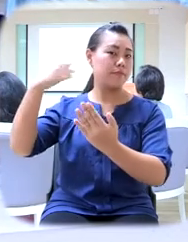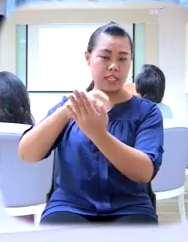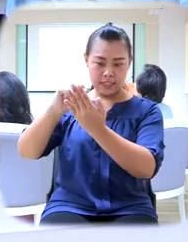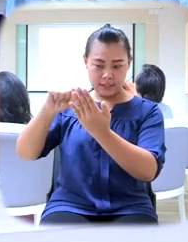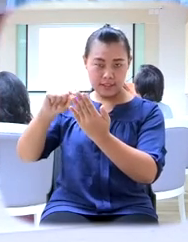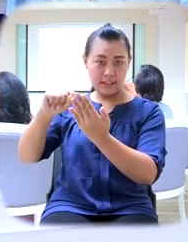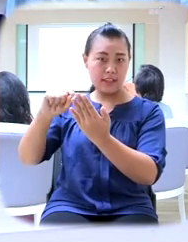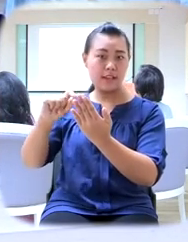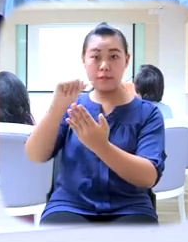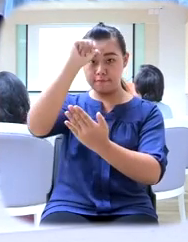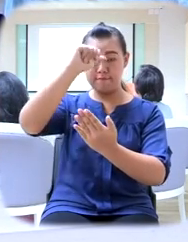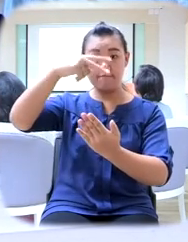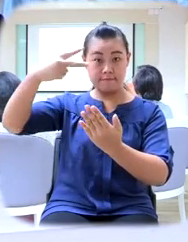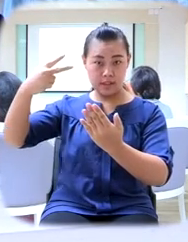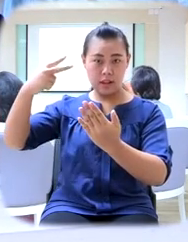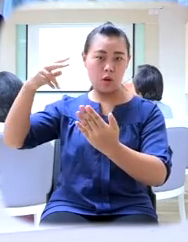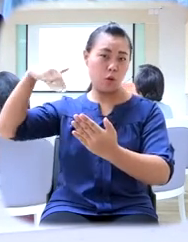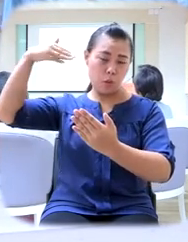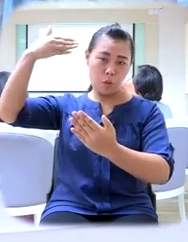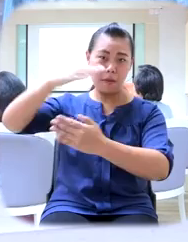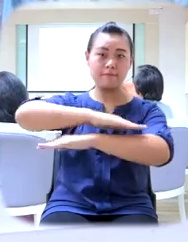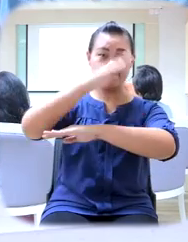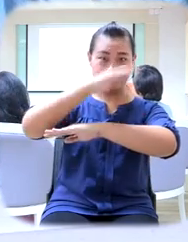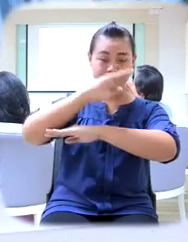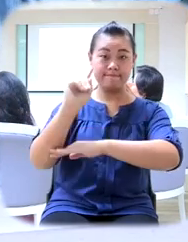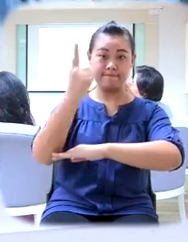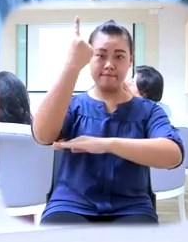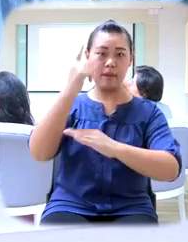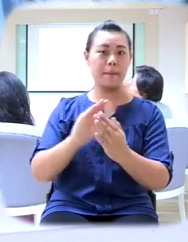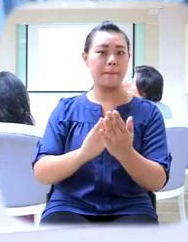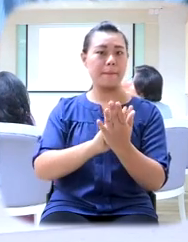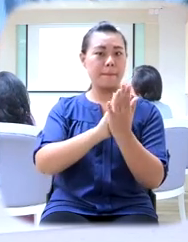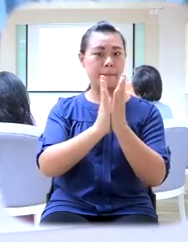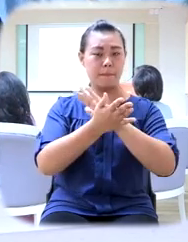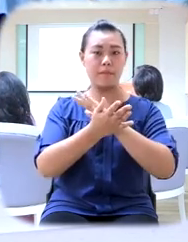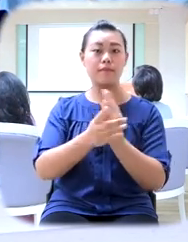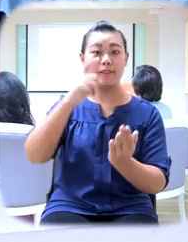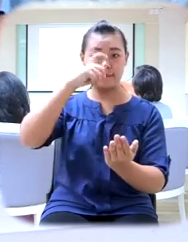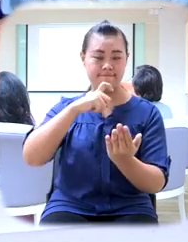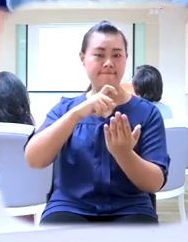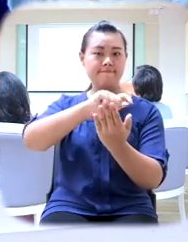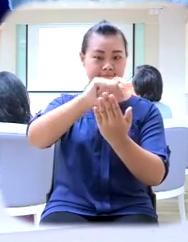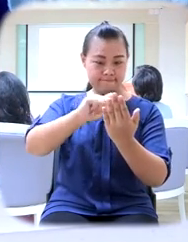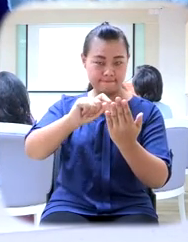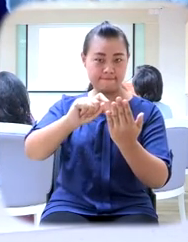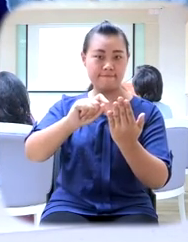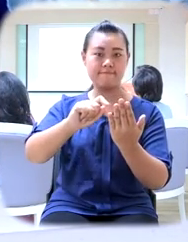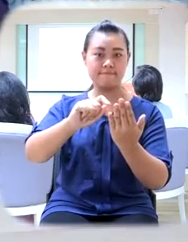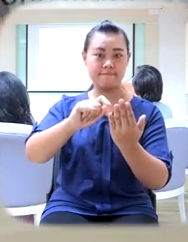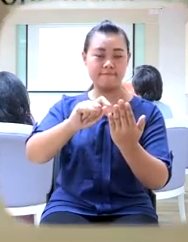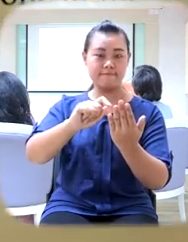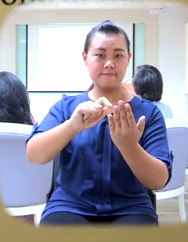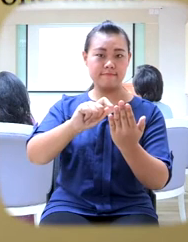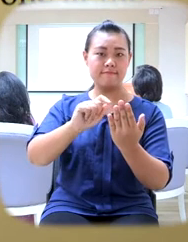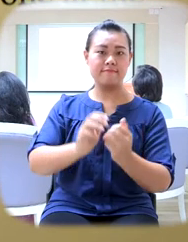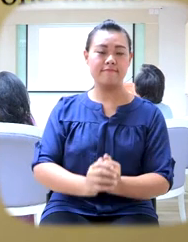ฎเมื่อพุทธศักราช2515นะครับ ฉบ ับ ไทยปริวัติ ฉบับไทยปริวัติจากโรมานไนซ์นะครับ